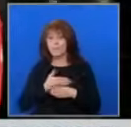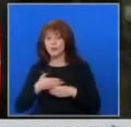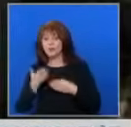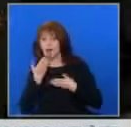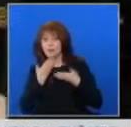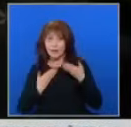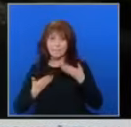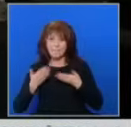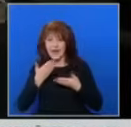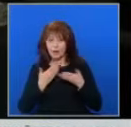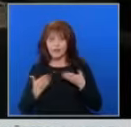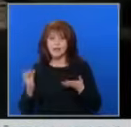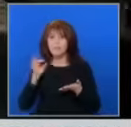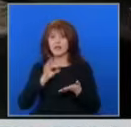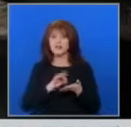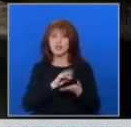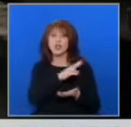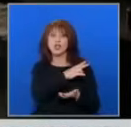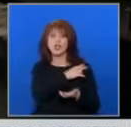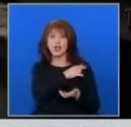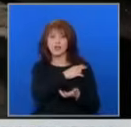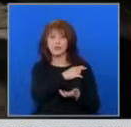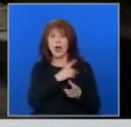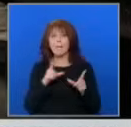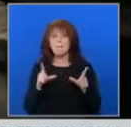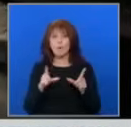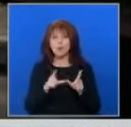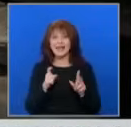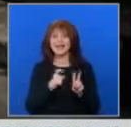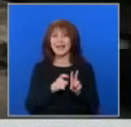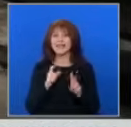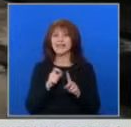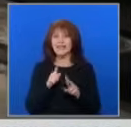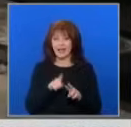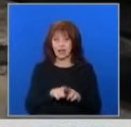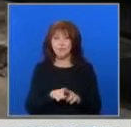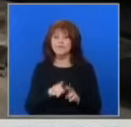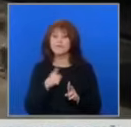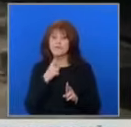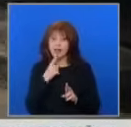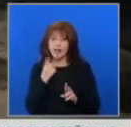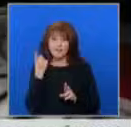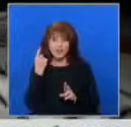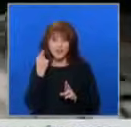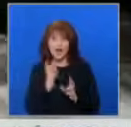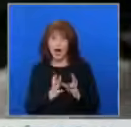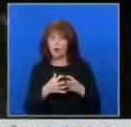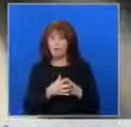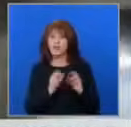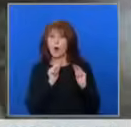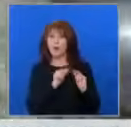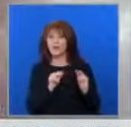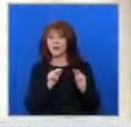и Египет и в присъствието на шефовете на Мосад и ЦРУ. Източник, близък до Хамас, съобщава, че вчера групировката е